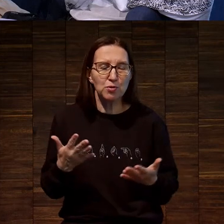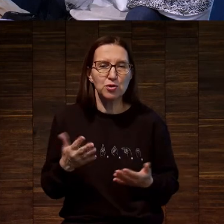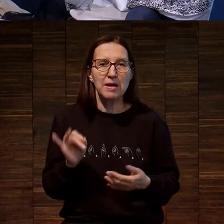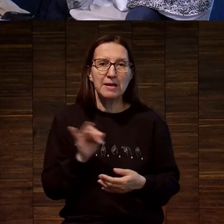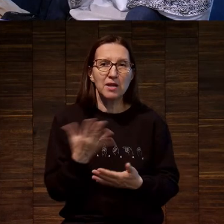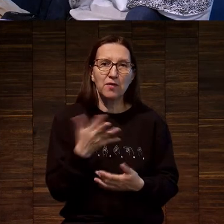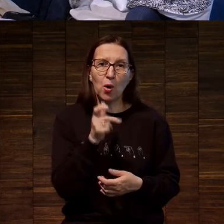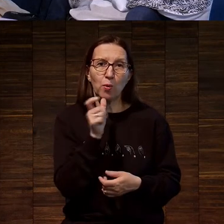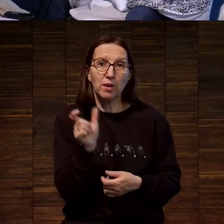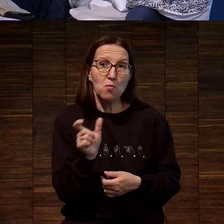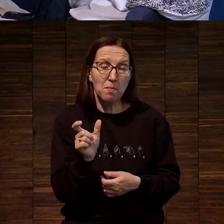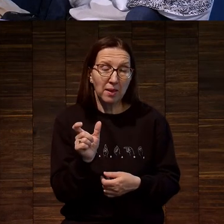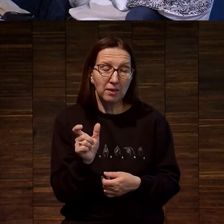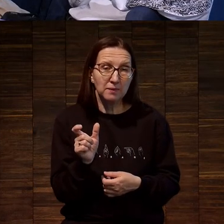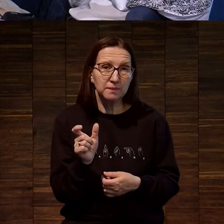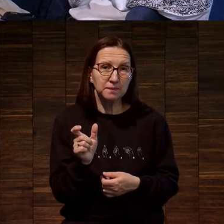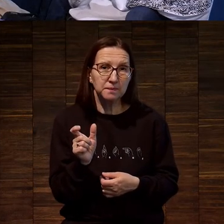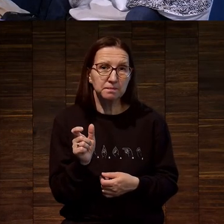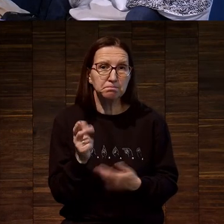Да, в какой-то момент в